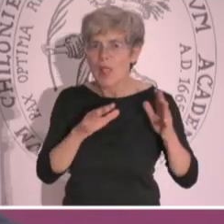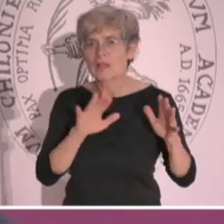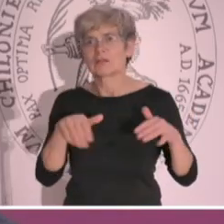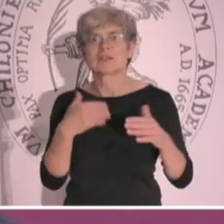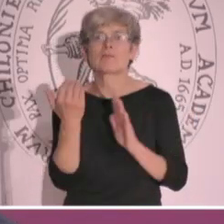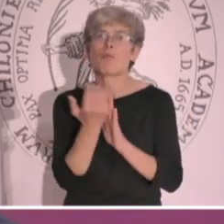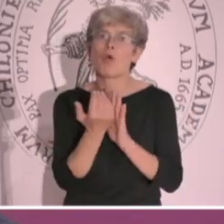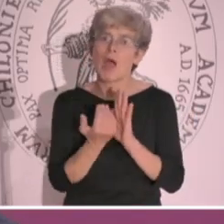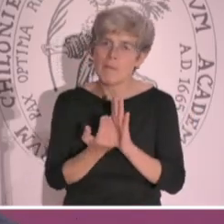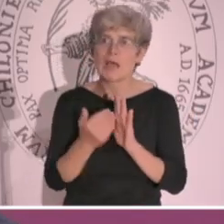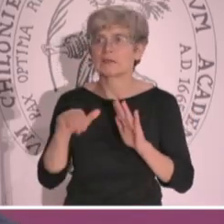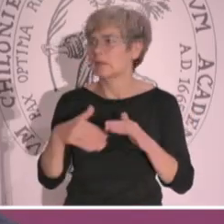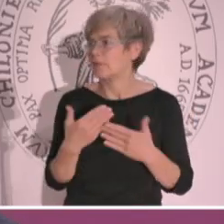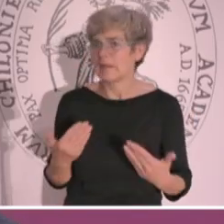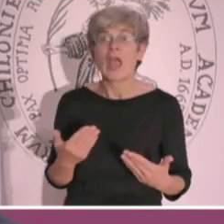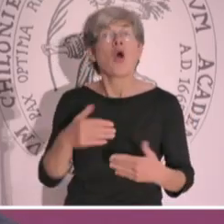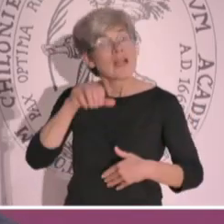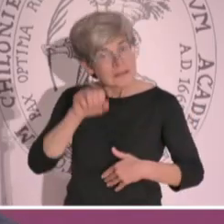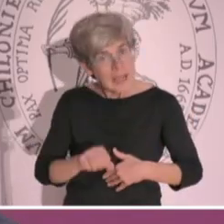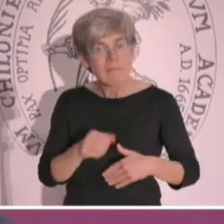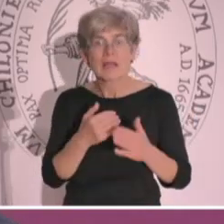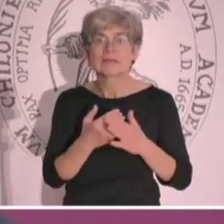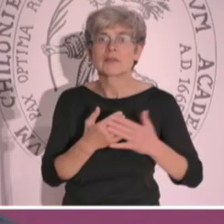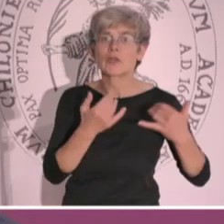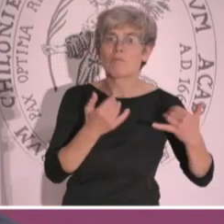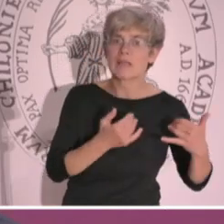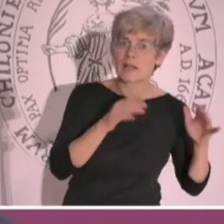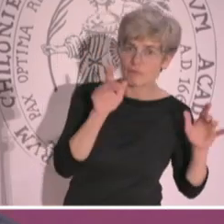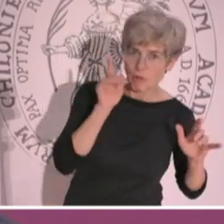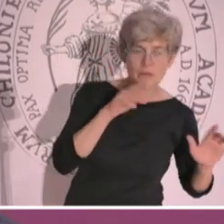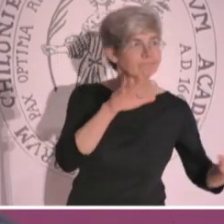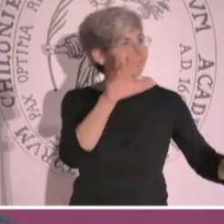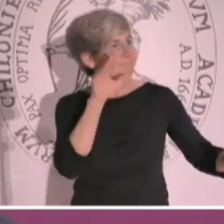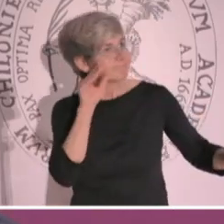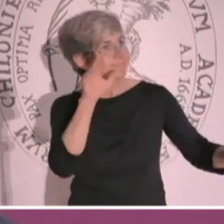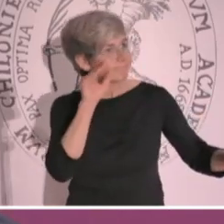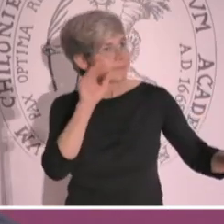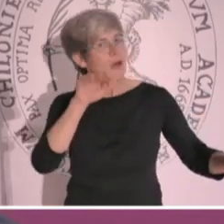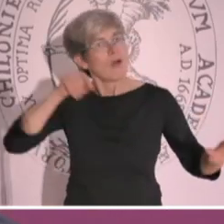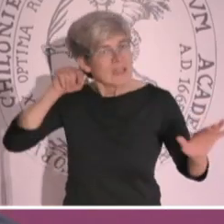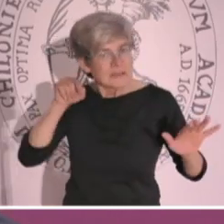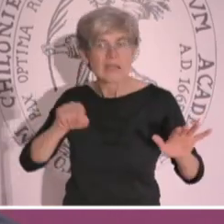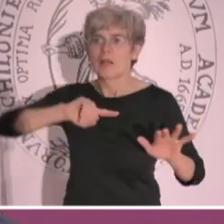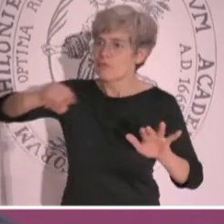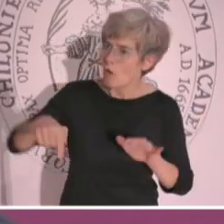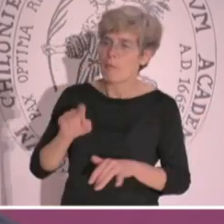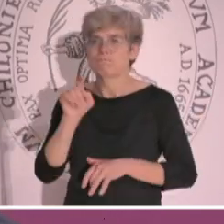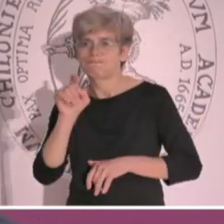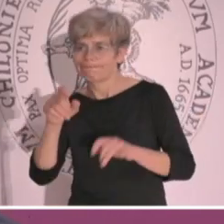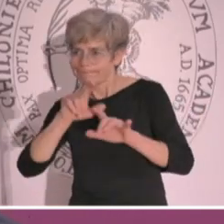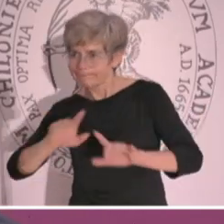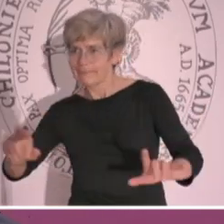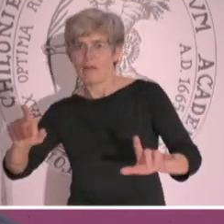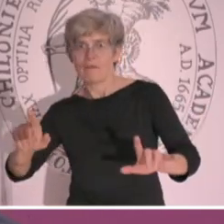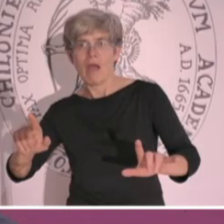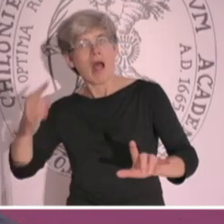während einer Präsenzvorlesung, sondern dann, wenn man Zeit hat, durcharbeiten kann, vor der Prüfung nochmal in Erinnerung rufen. Da ist vieles